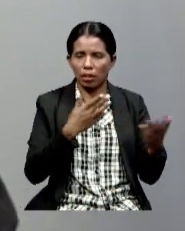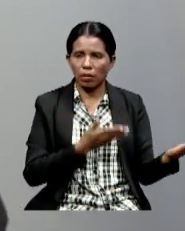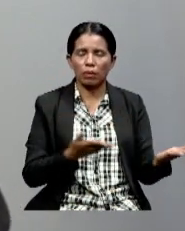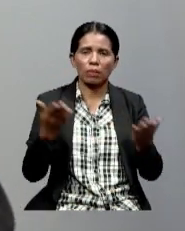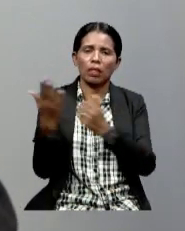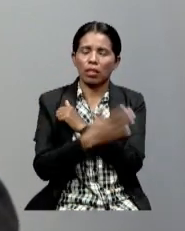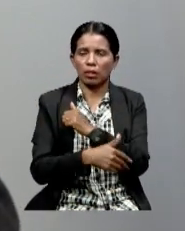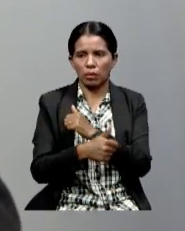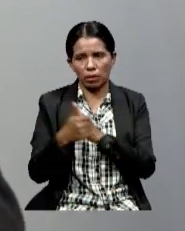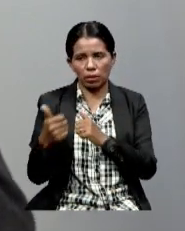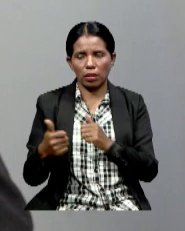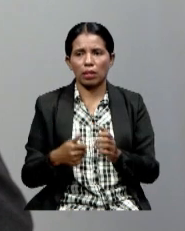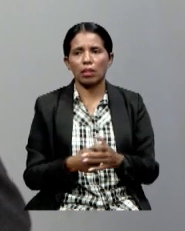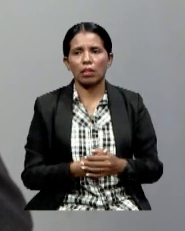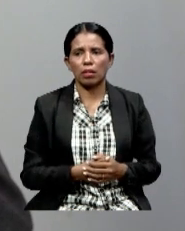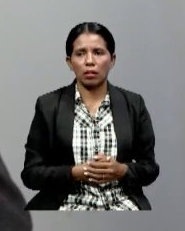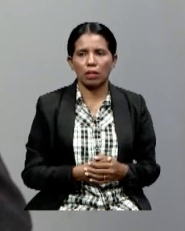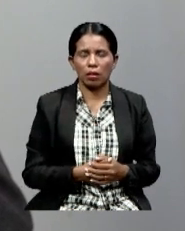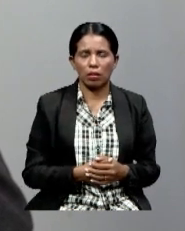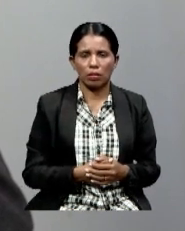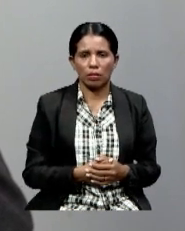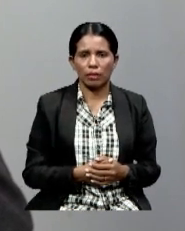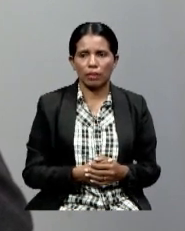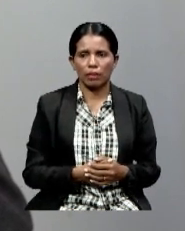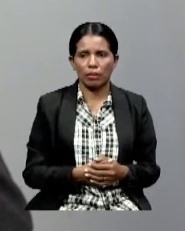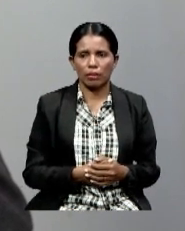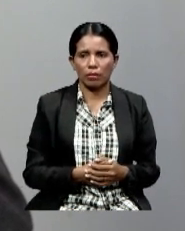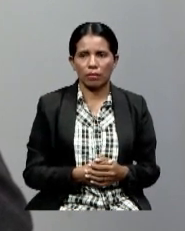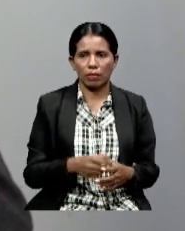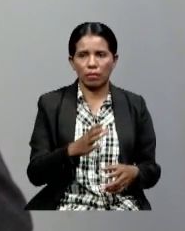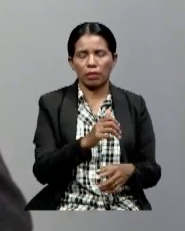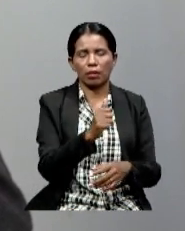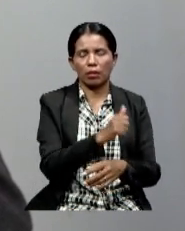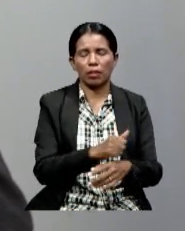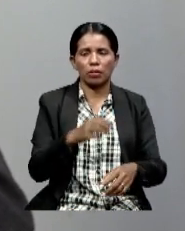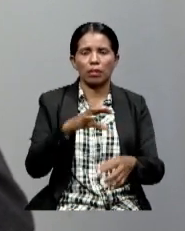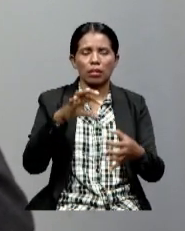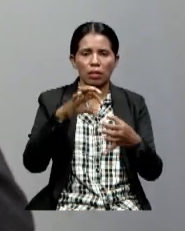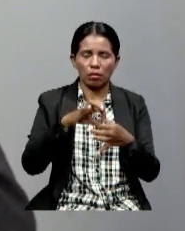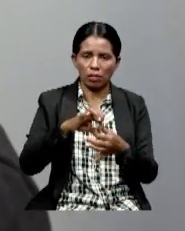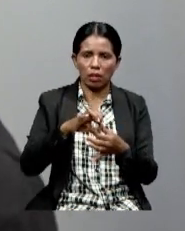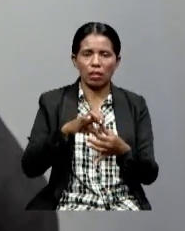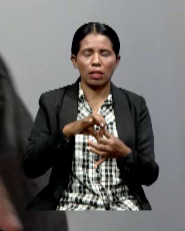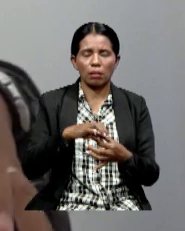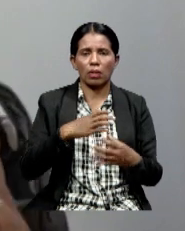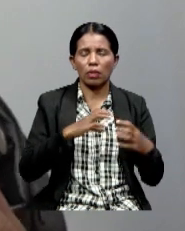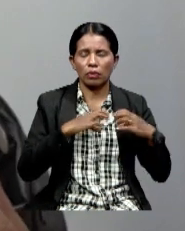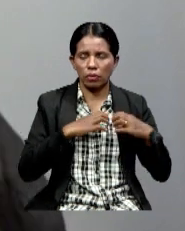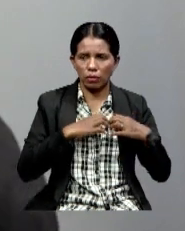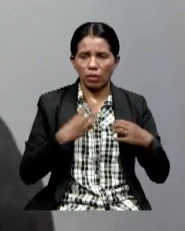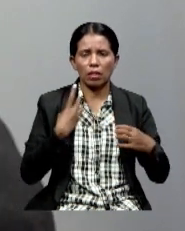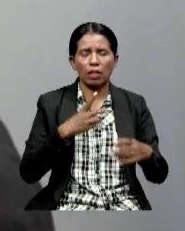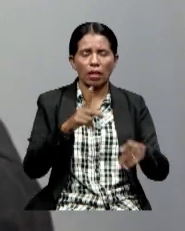alô, cardiologia, intervenção, alô, angiografia, alô, tal, cadeli, e tá aí, e tem especialista em Timor,